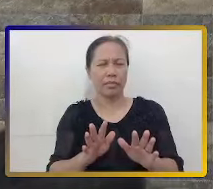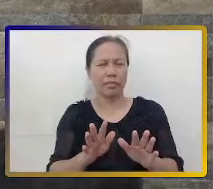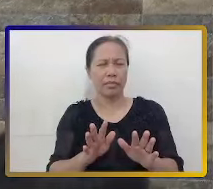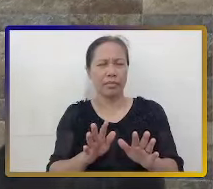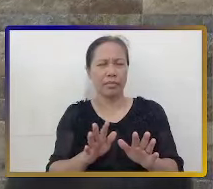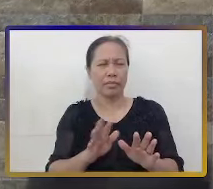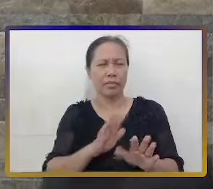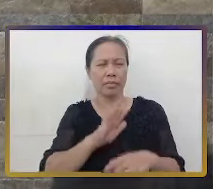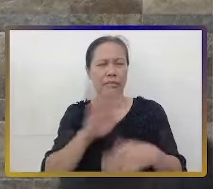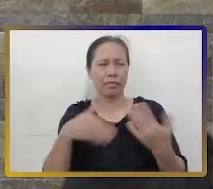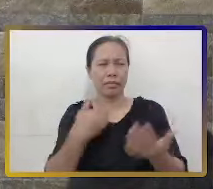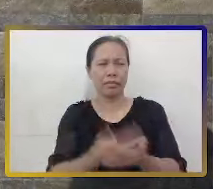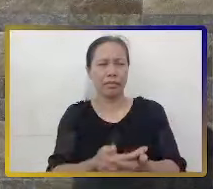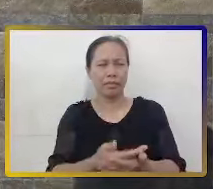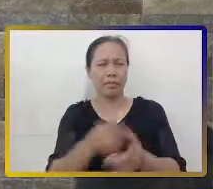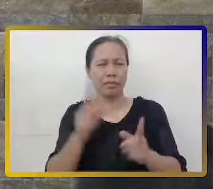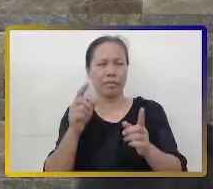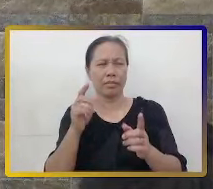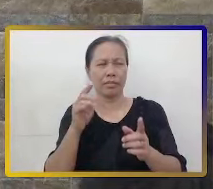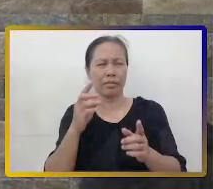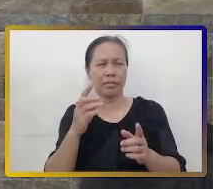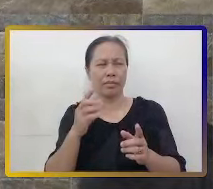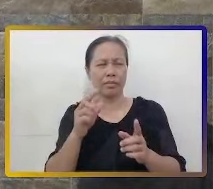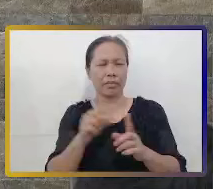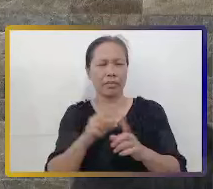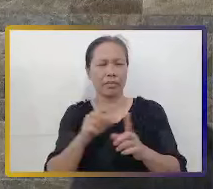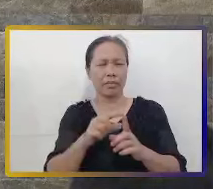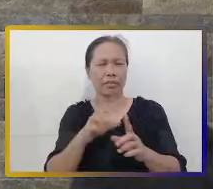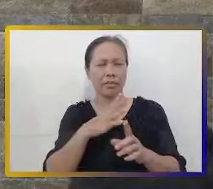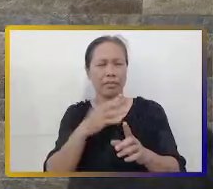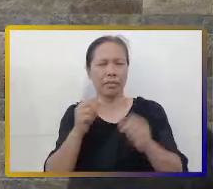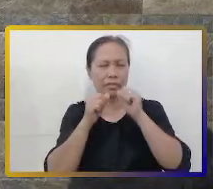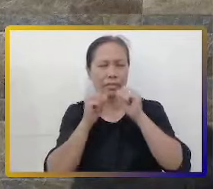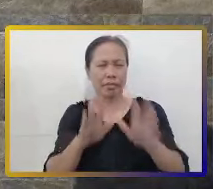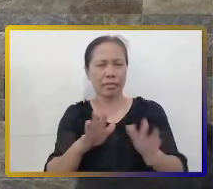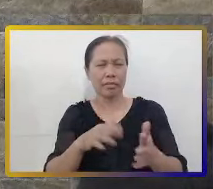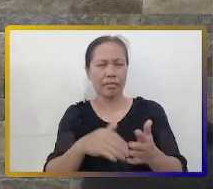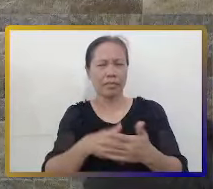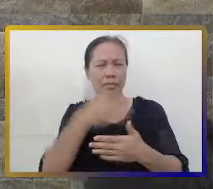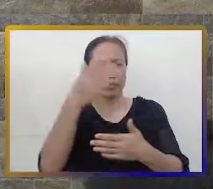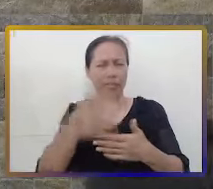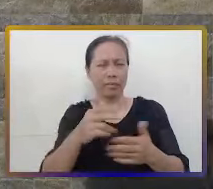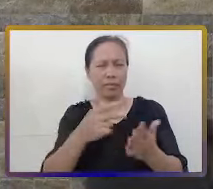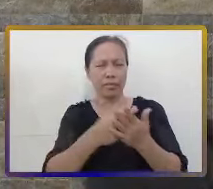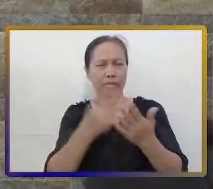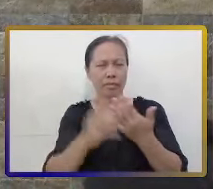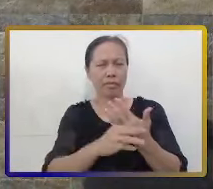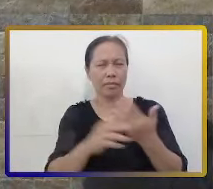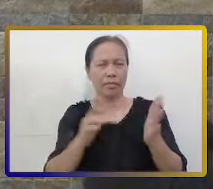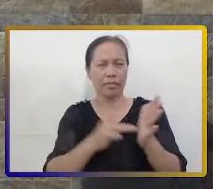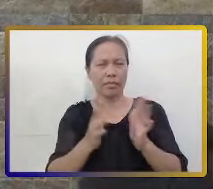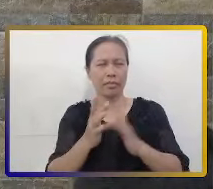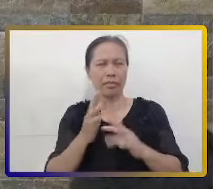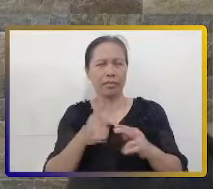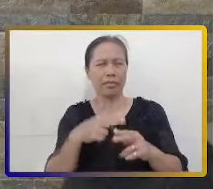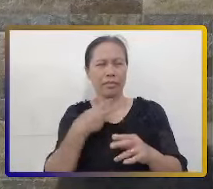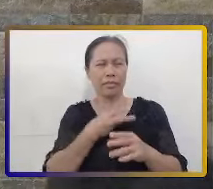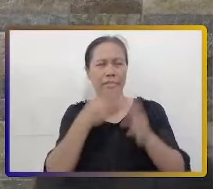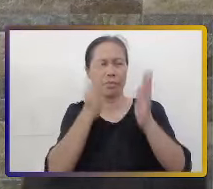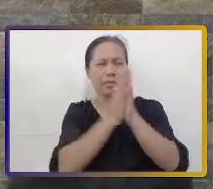ang mga salitang ito n Pagpalain niyo pa rin ang mga susunod po naming programa Ito po ang aming dalangin at pasalamat sa